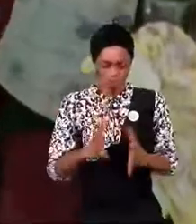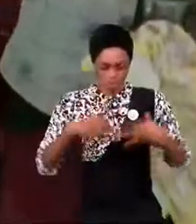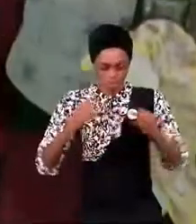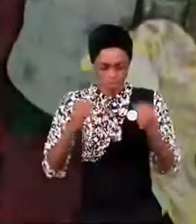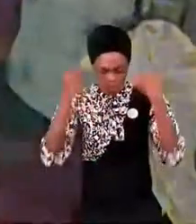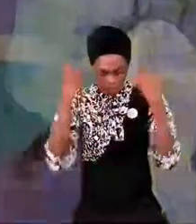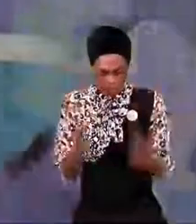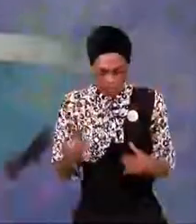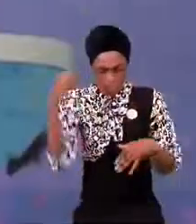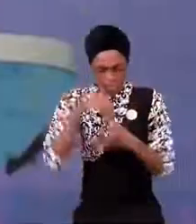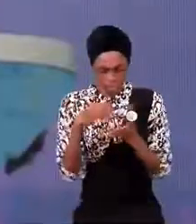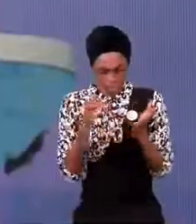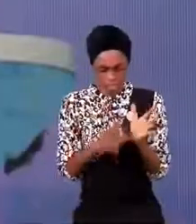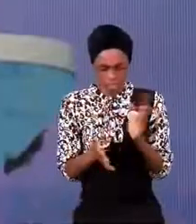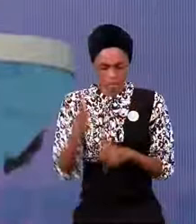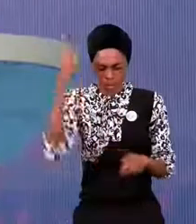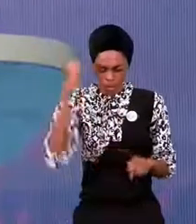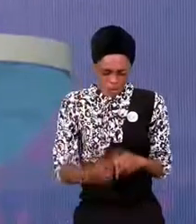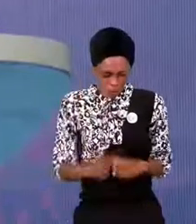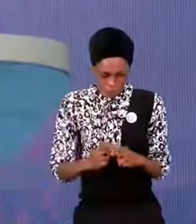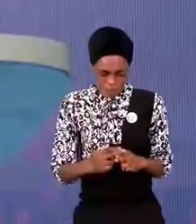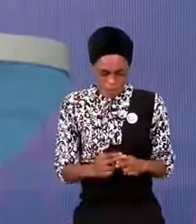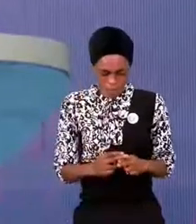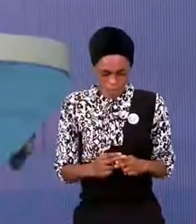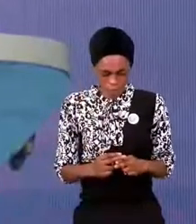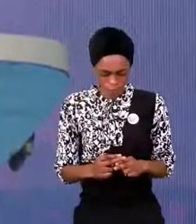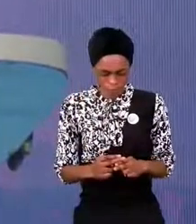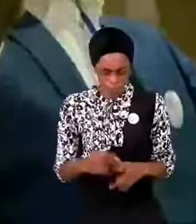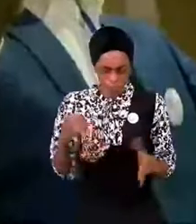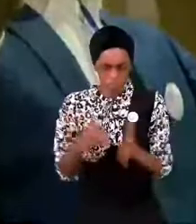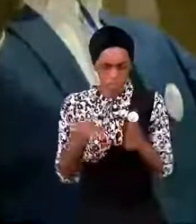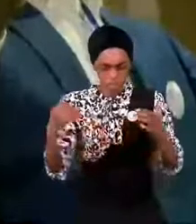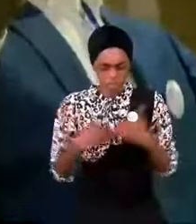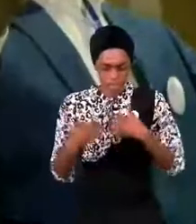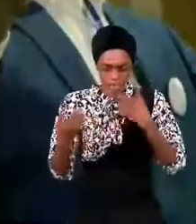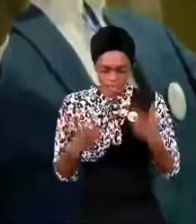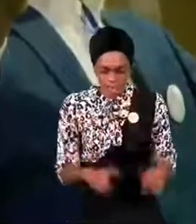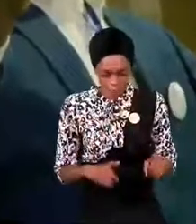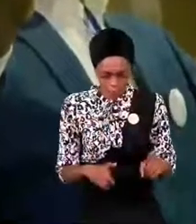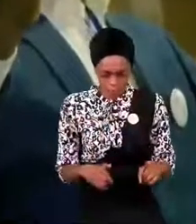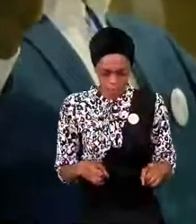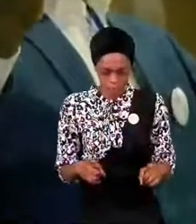Jésus. C'est fait! C'est fait!